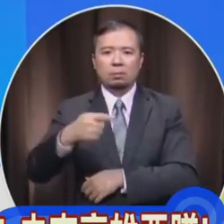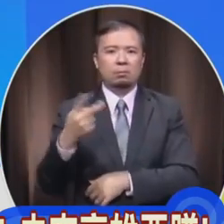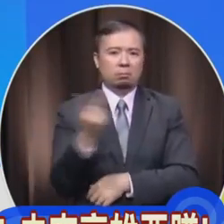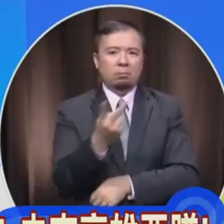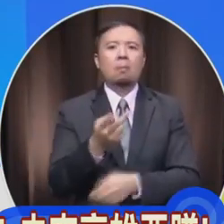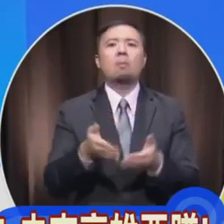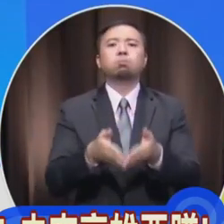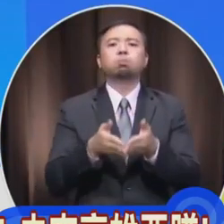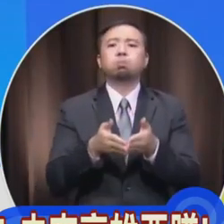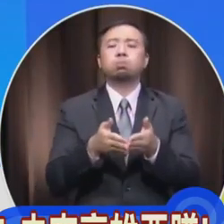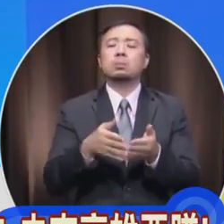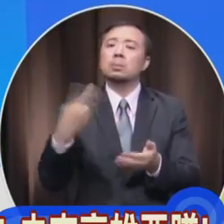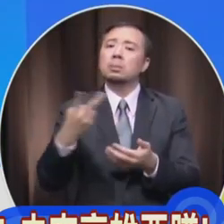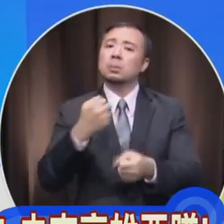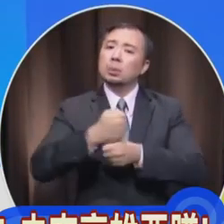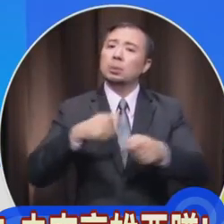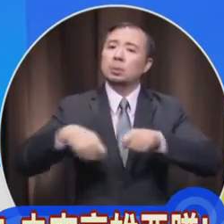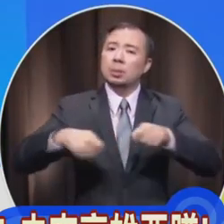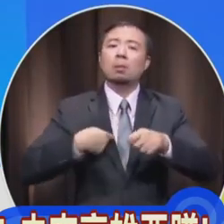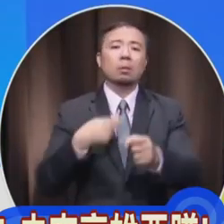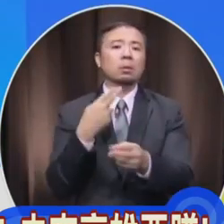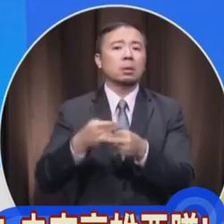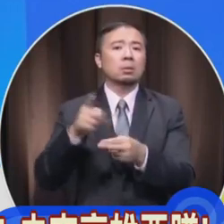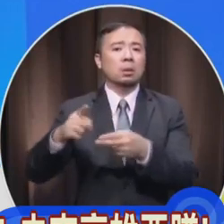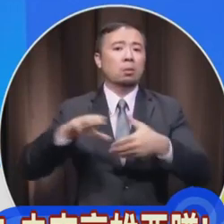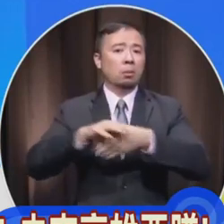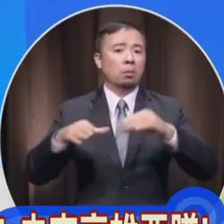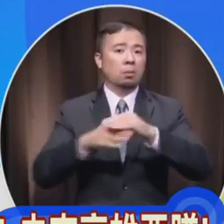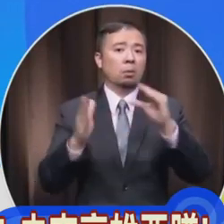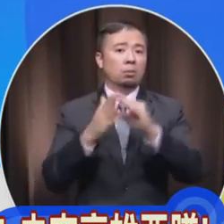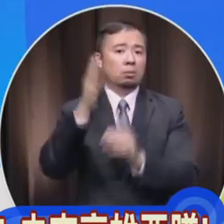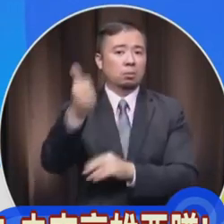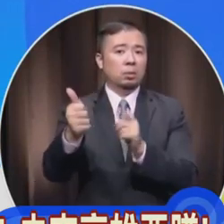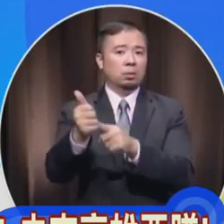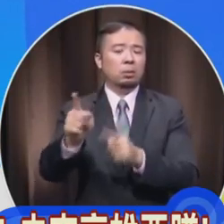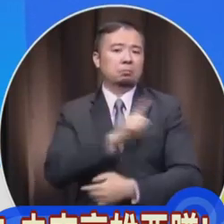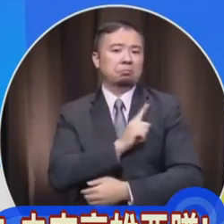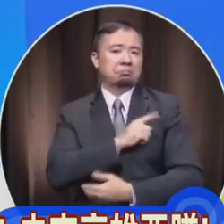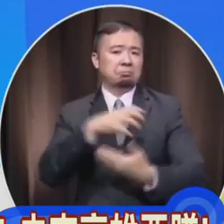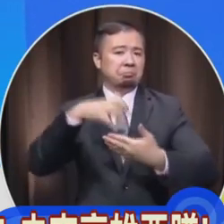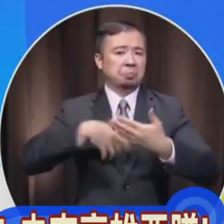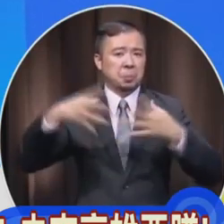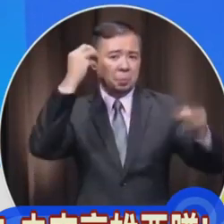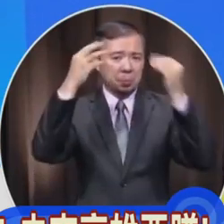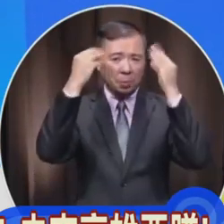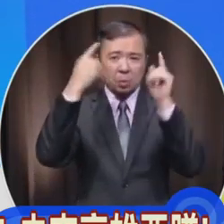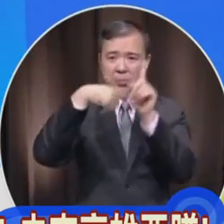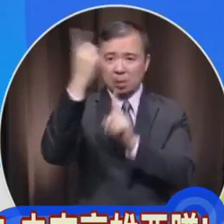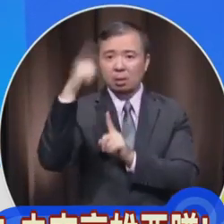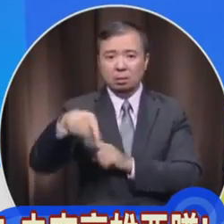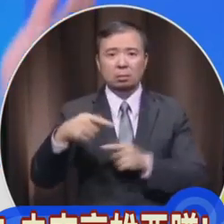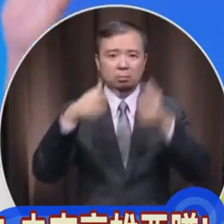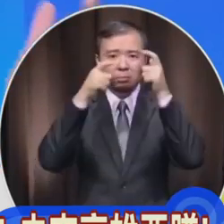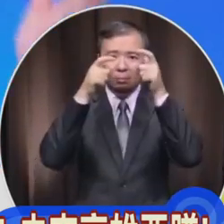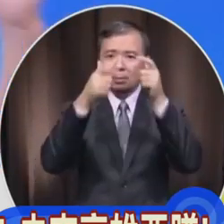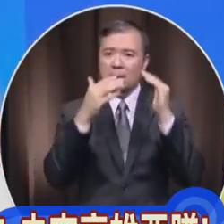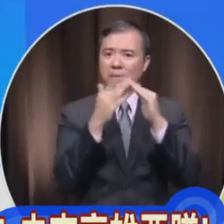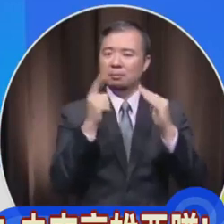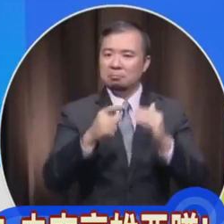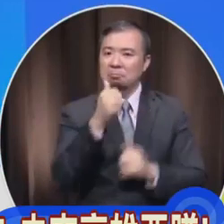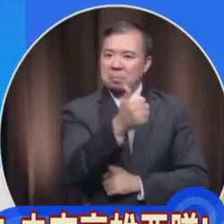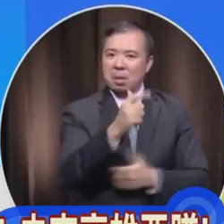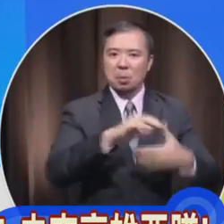么做，我相信文化局局长如果我们任用的话，很有丰富的内涵，他能够把高雄市好的文化